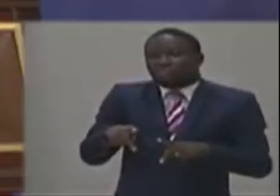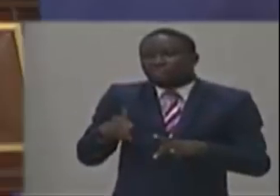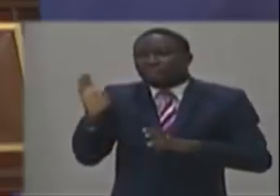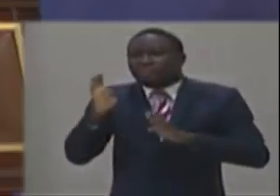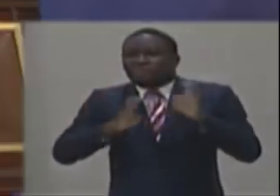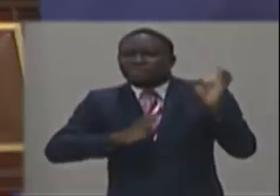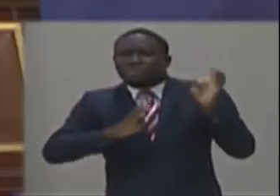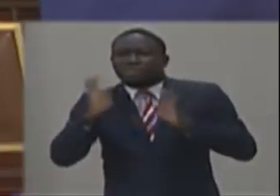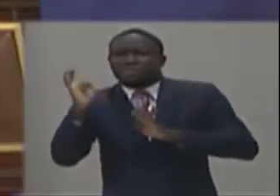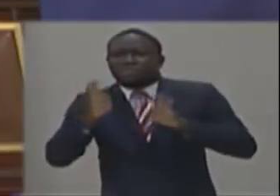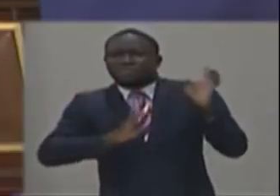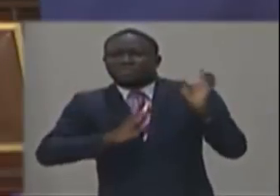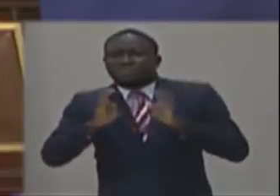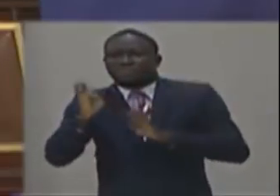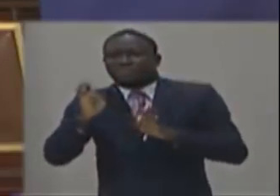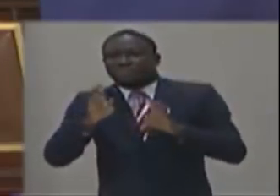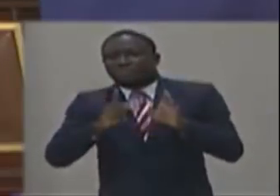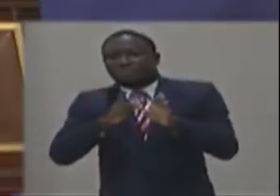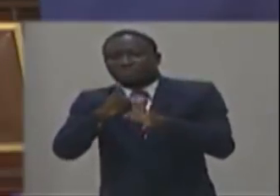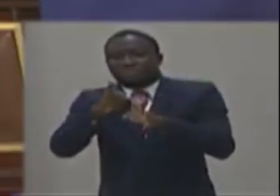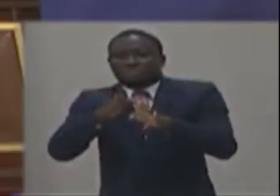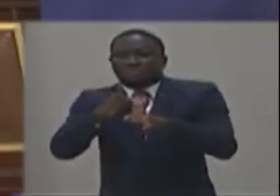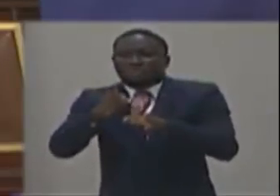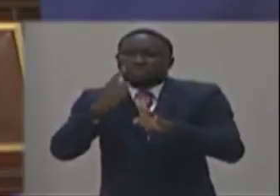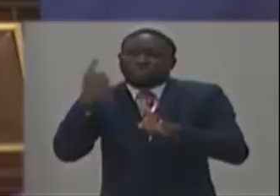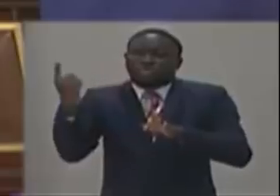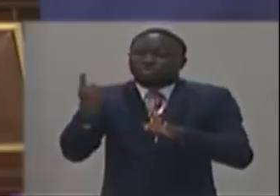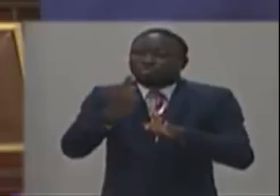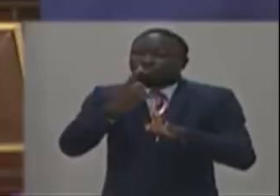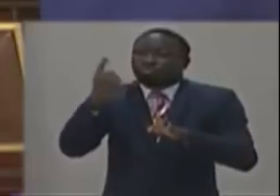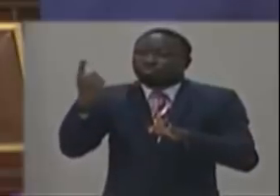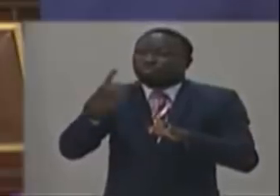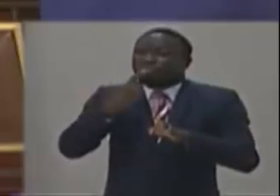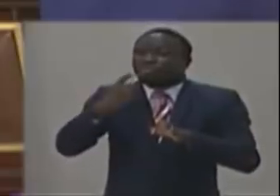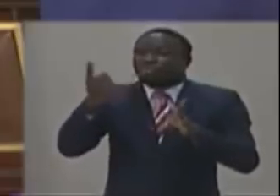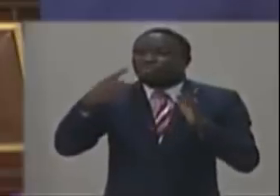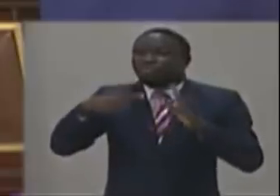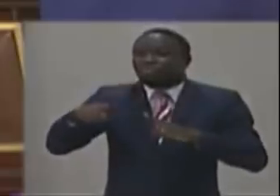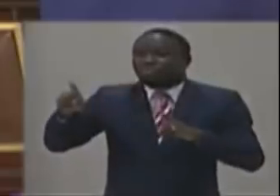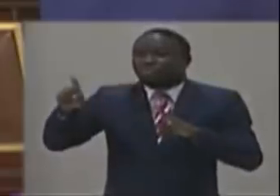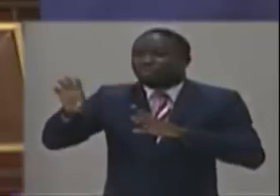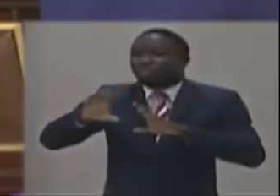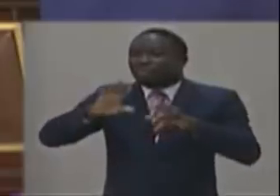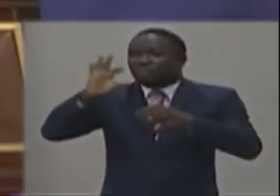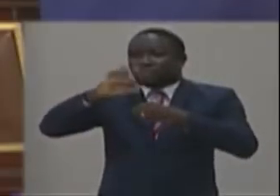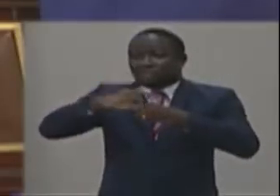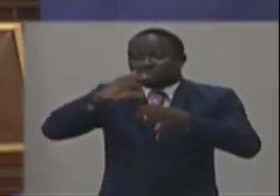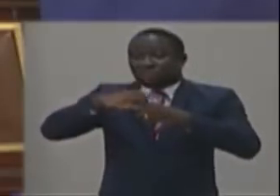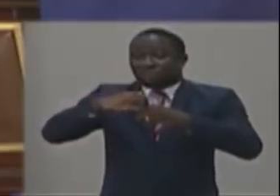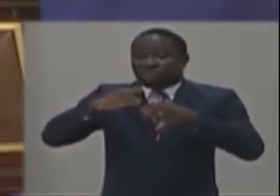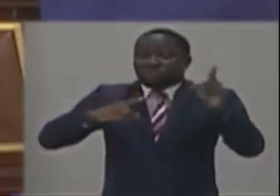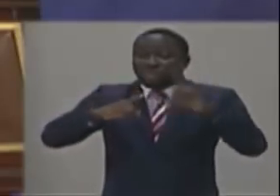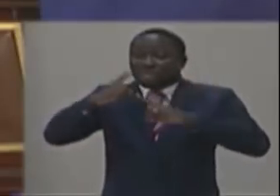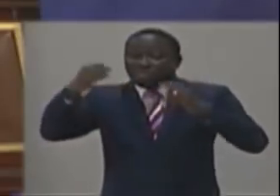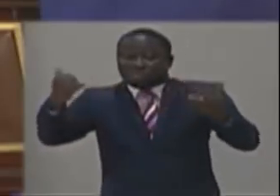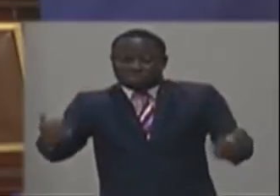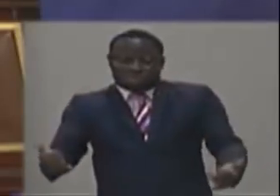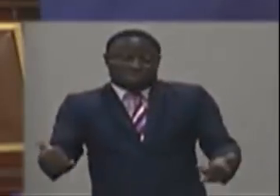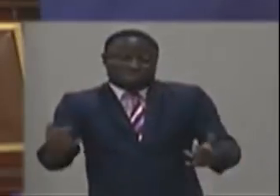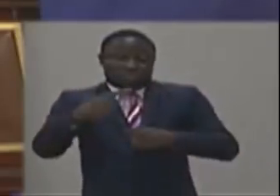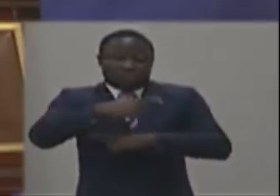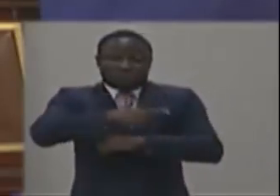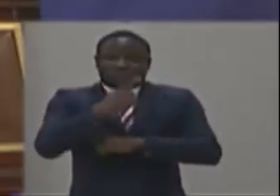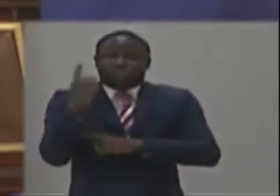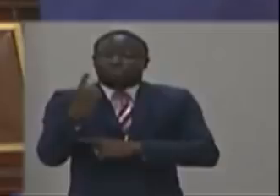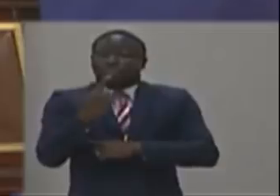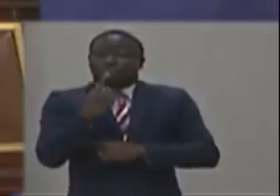exercé un métier qui m'a toujours aidé, depuis la campagne électorale jusqu'à